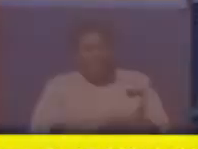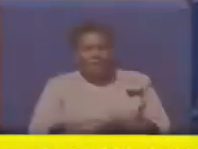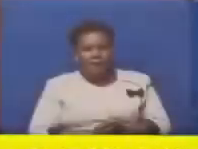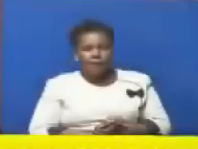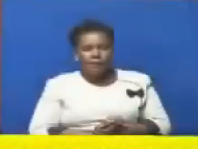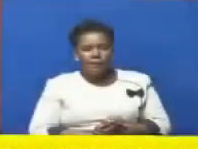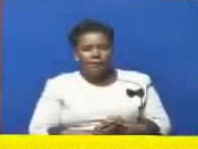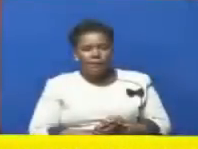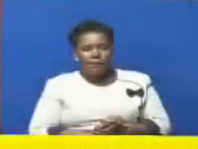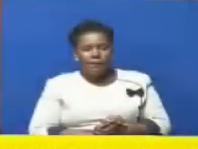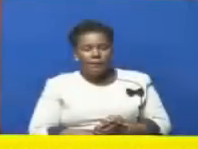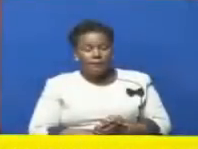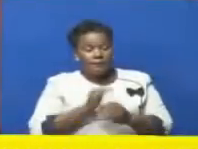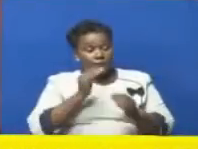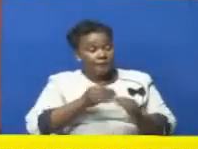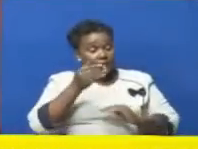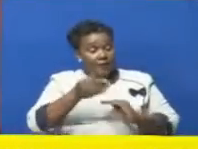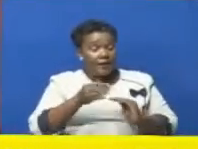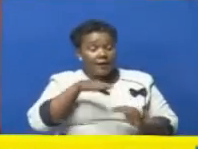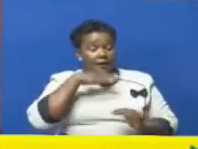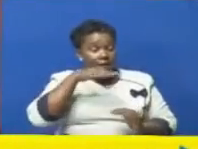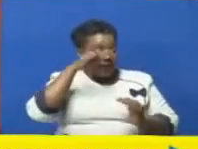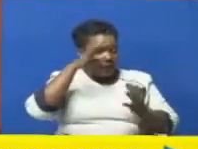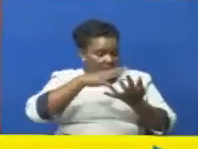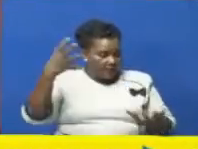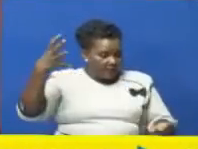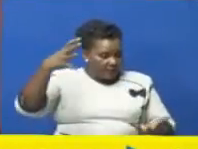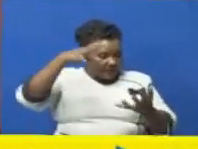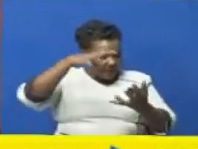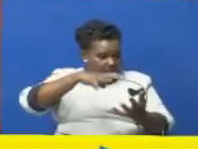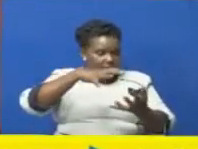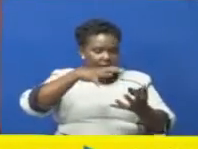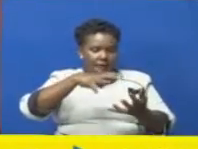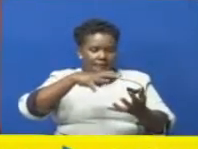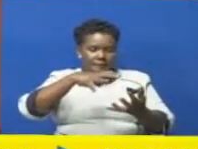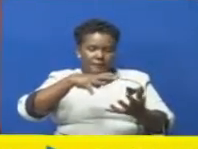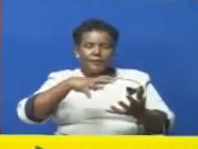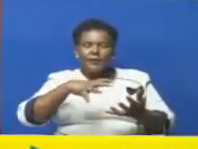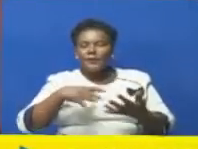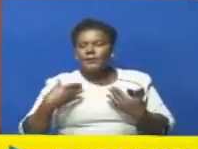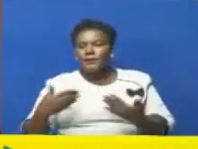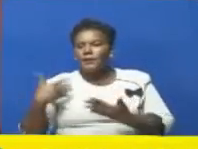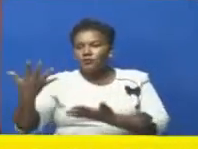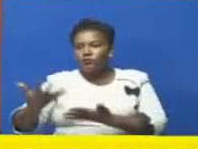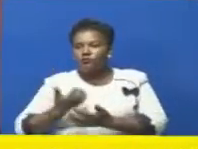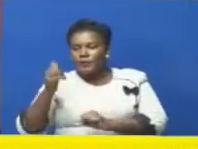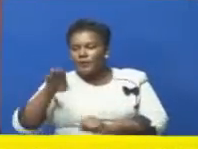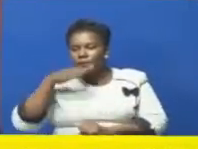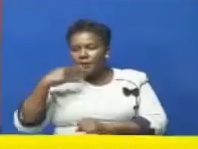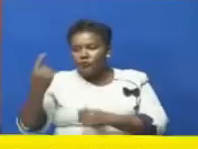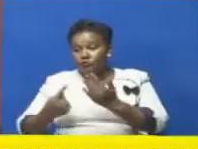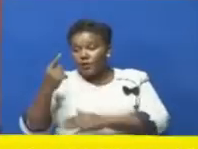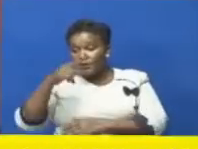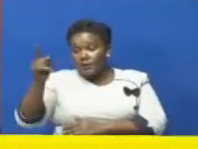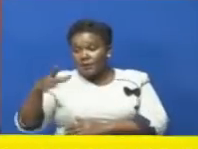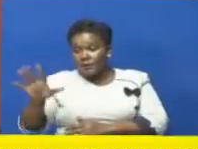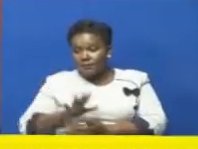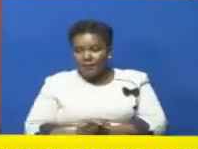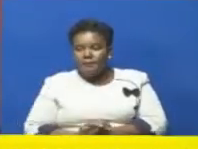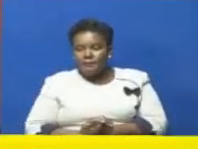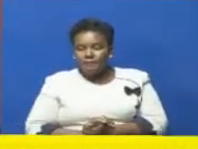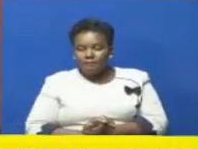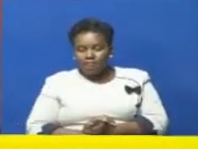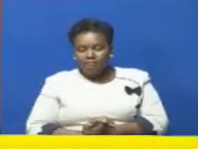Na baada ya mseto habari hizo katika anwani ya Kawa na Florence Mavindi, moja kwa moja tuelekee kwenye visiwa vya marashi ya karafuu na uchumi wa